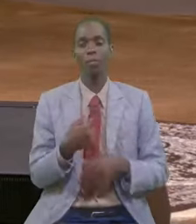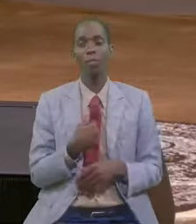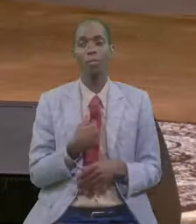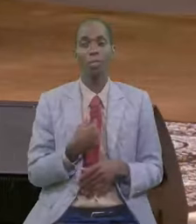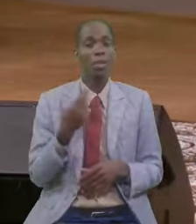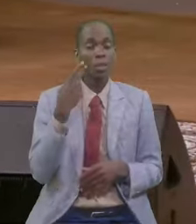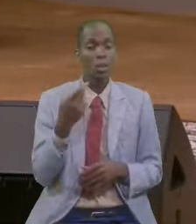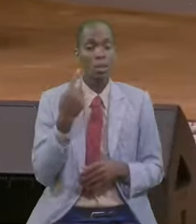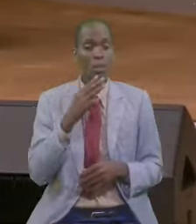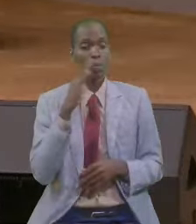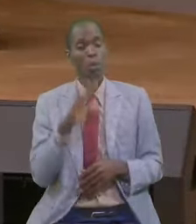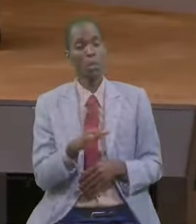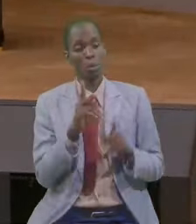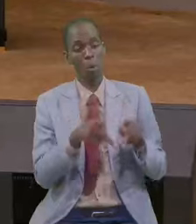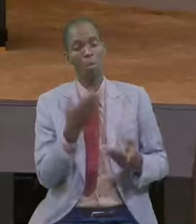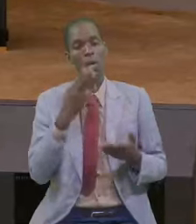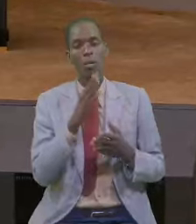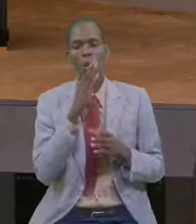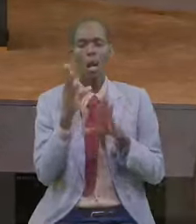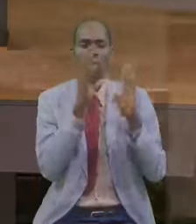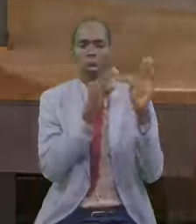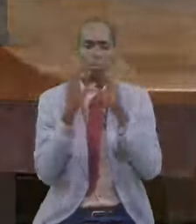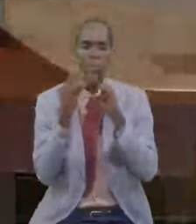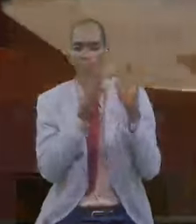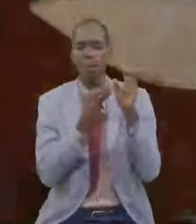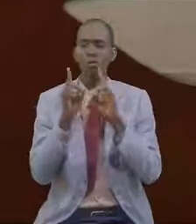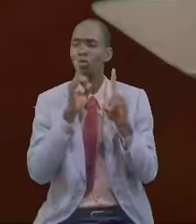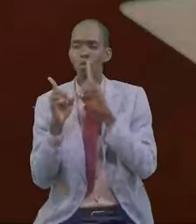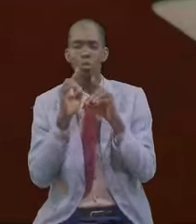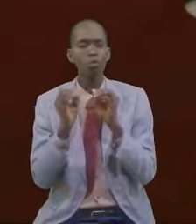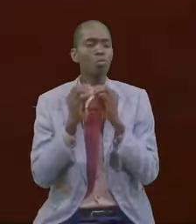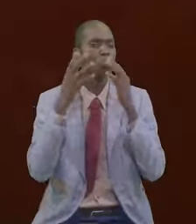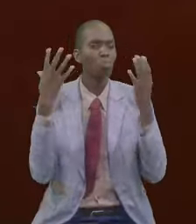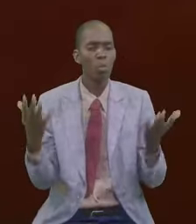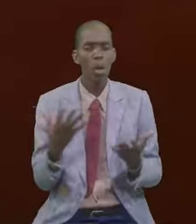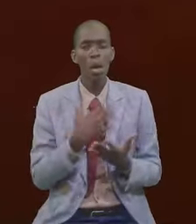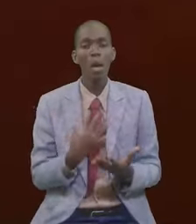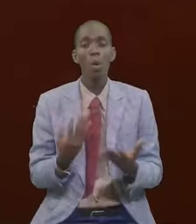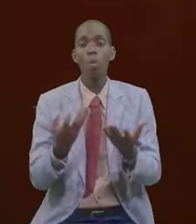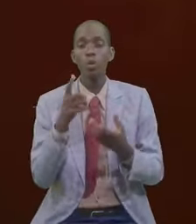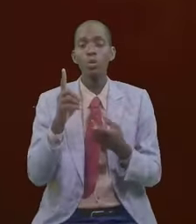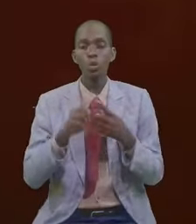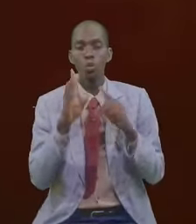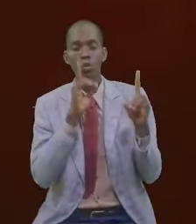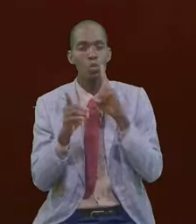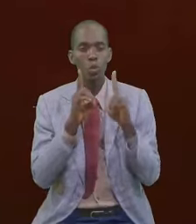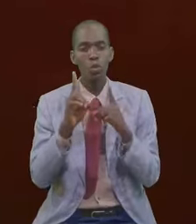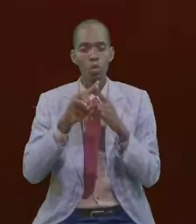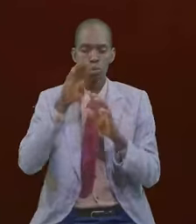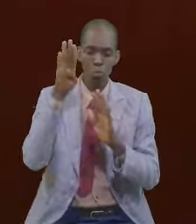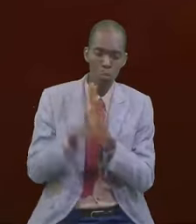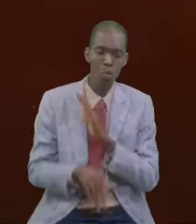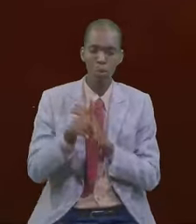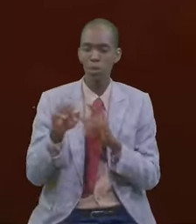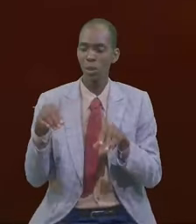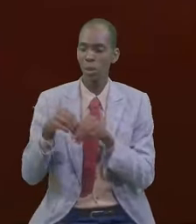Le méchant peut être un bavard, il veut parler, vous amener à